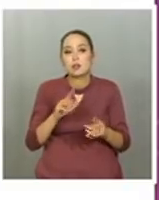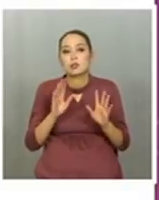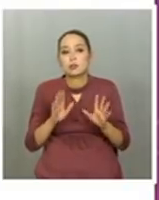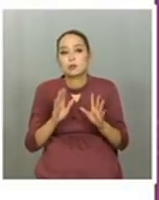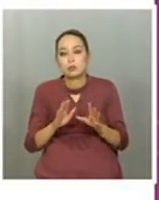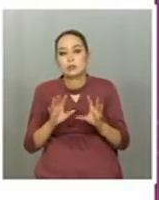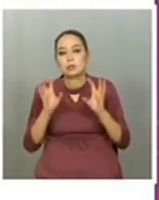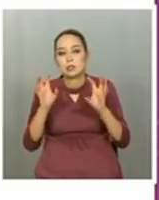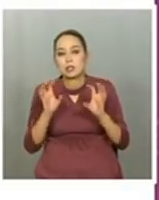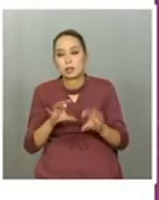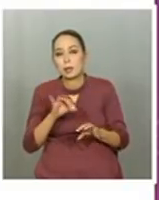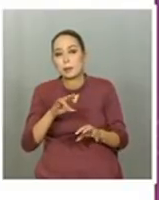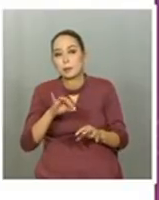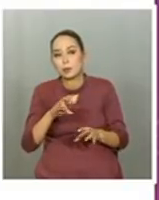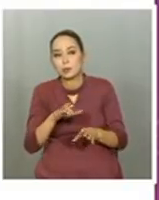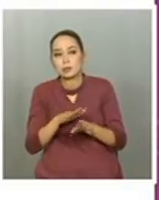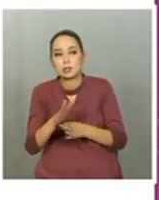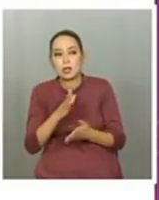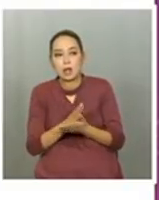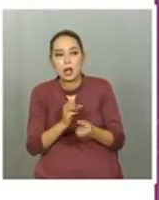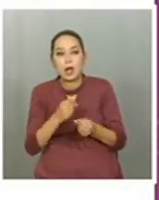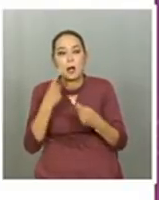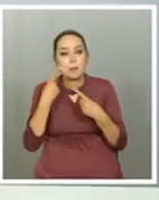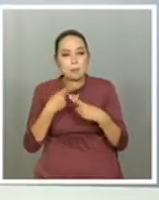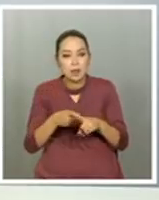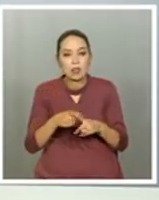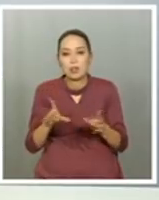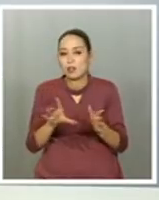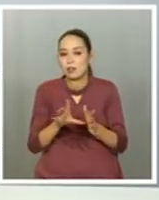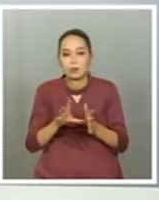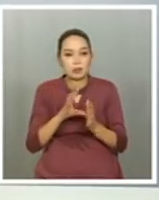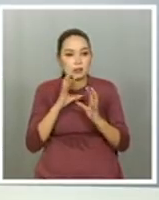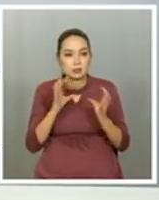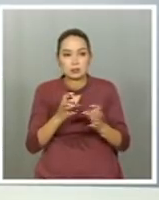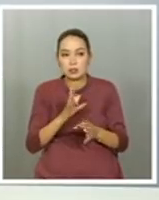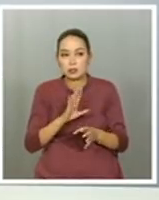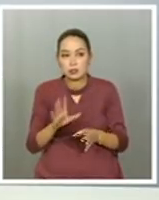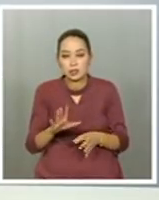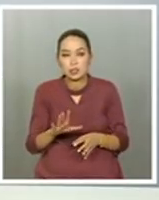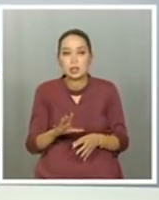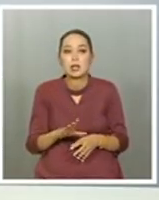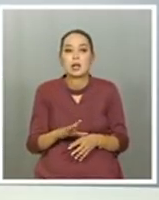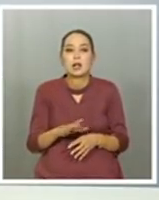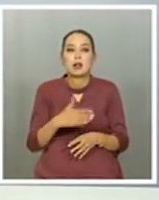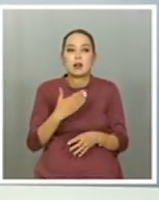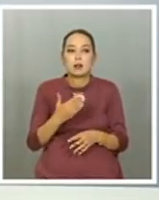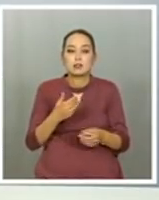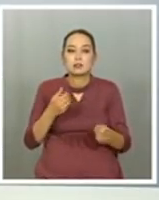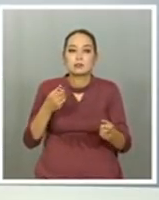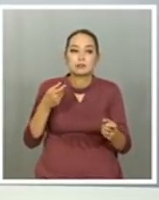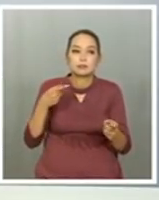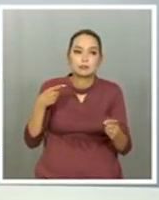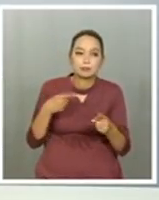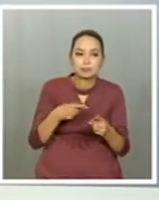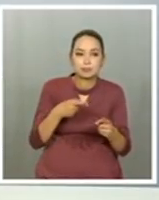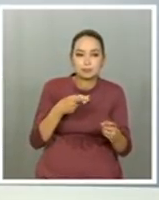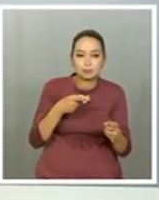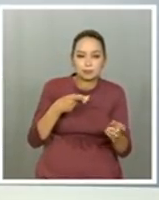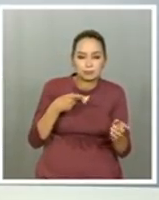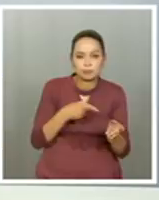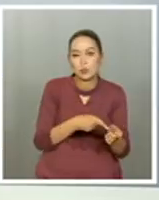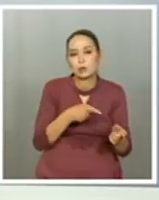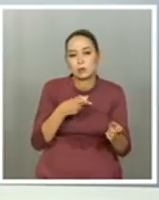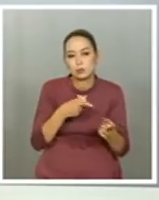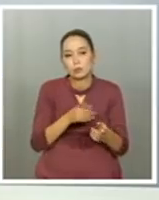орындалады, ал механикалық энергия сақталмайды. Серпінді және серпімсіз соқтығысулар кезіндегі импульстің сақталу